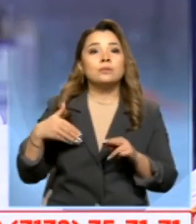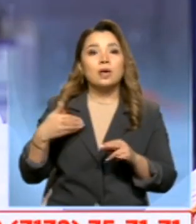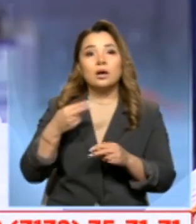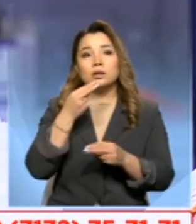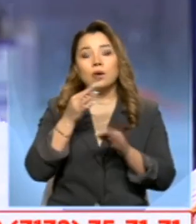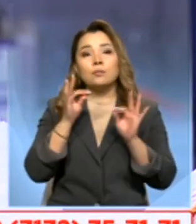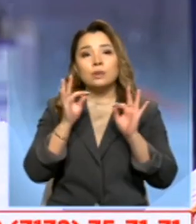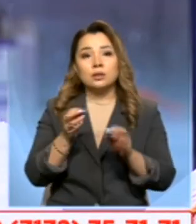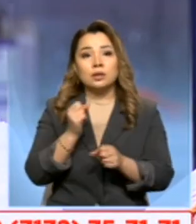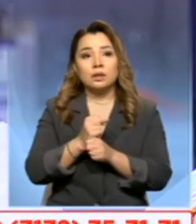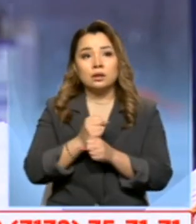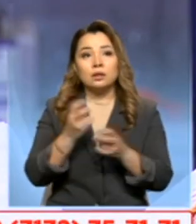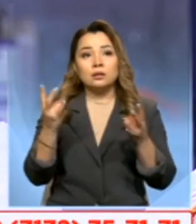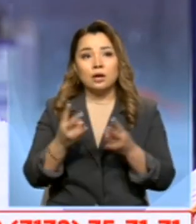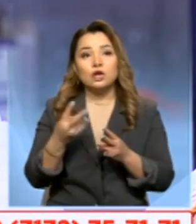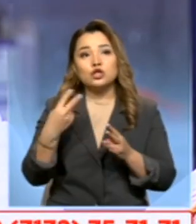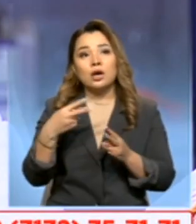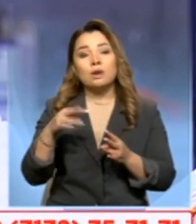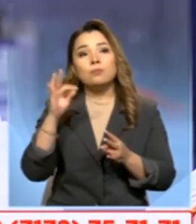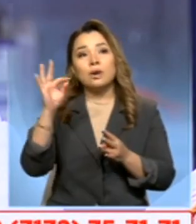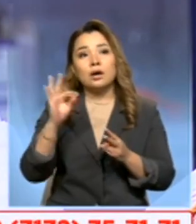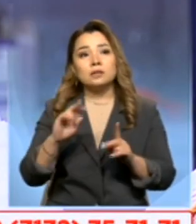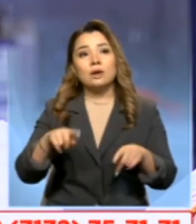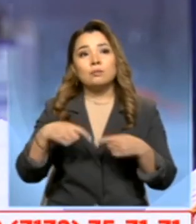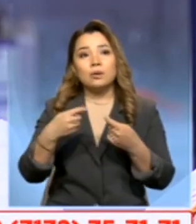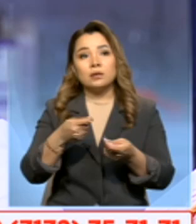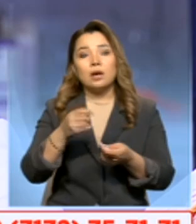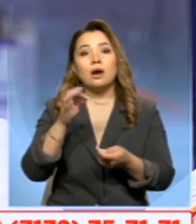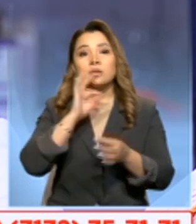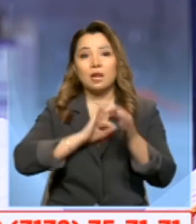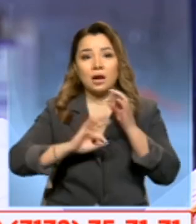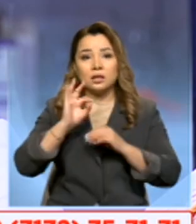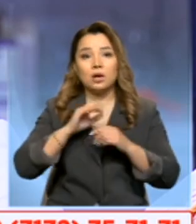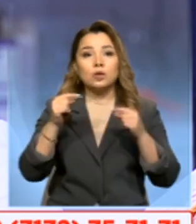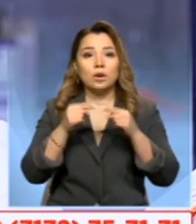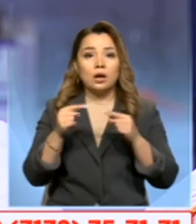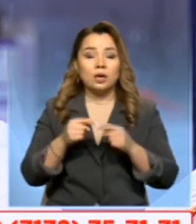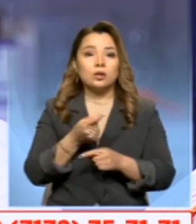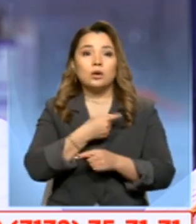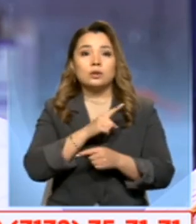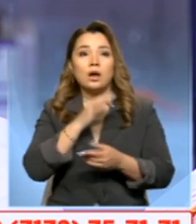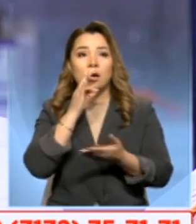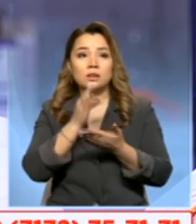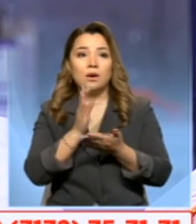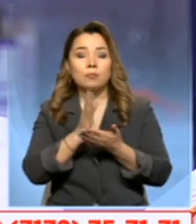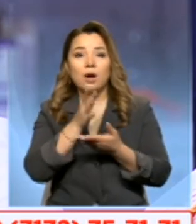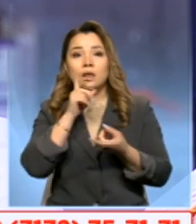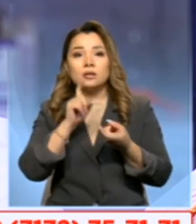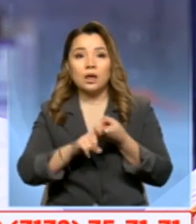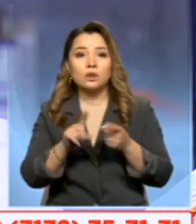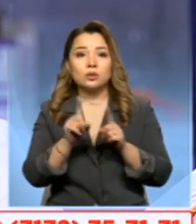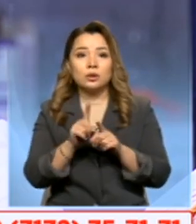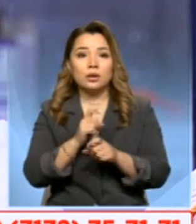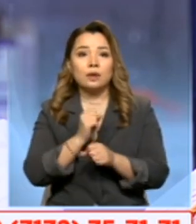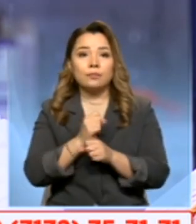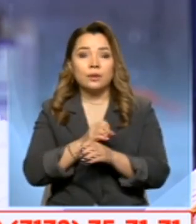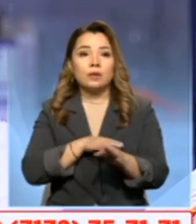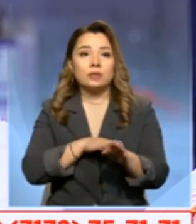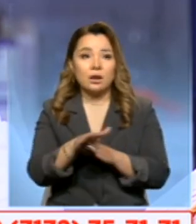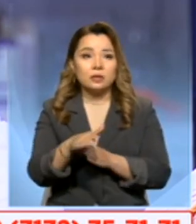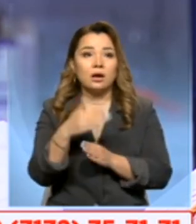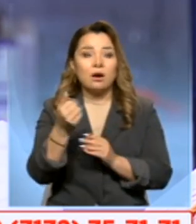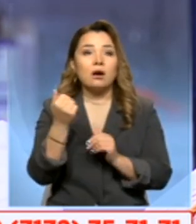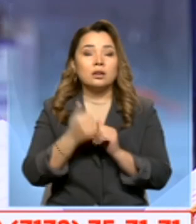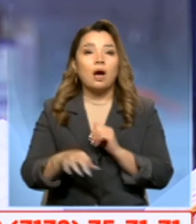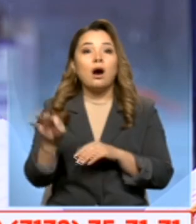оны да дұрыс жасасаңыз, и 20% берілген дәріні нақты дозасымен нақты мерзіммен шетін болсаңыз, онда әрине